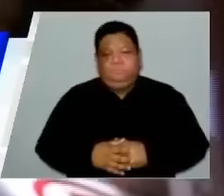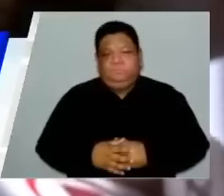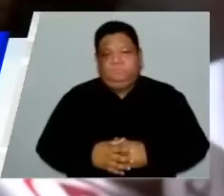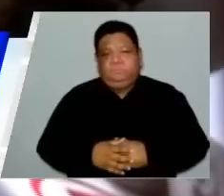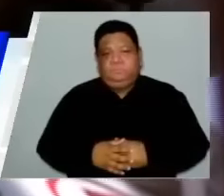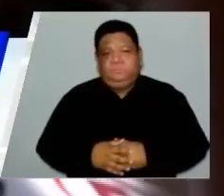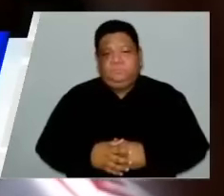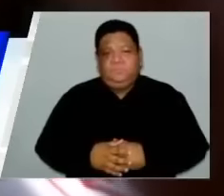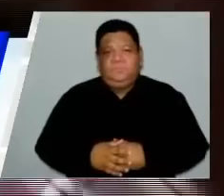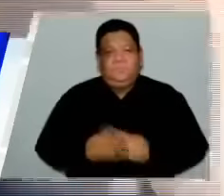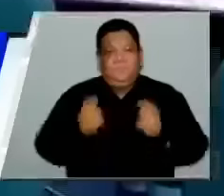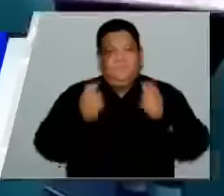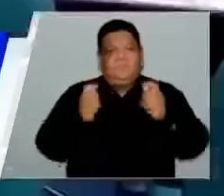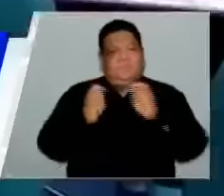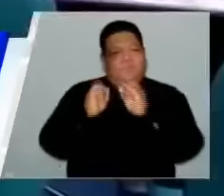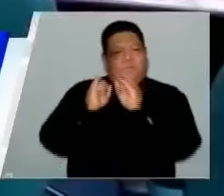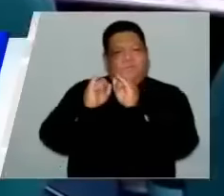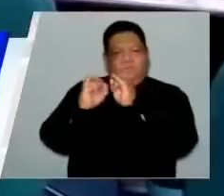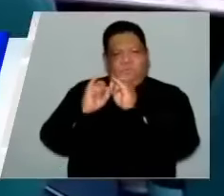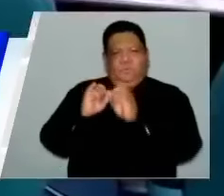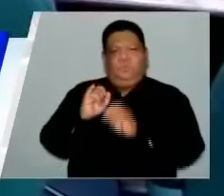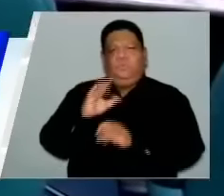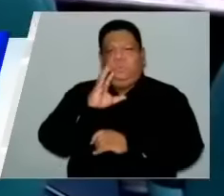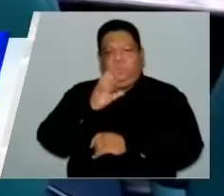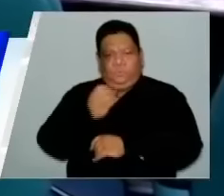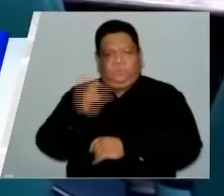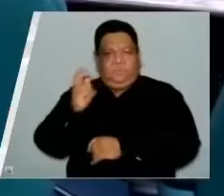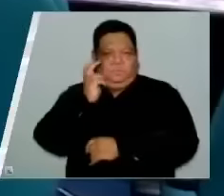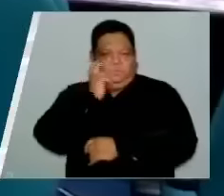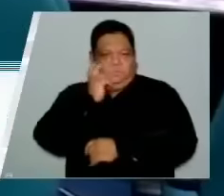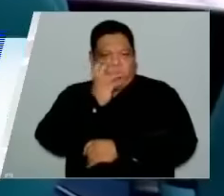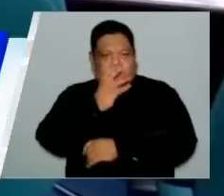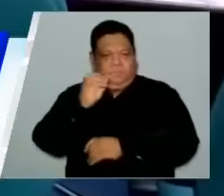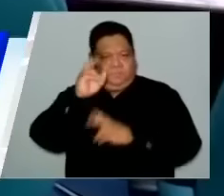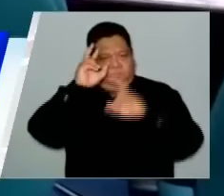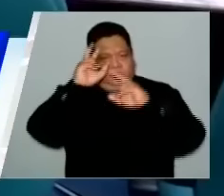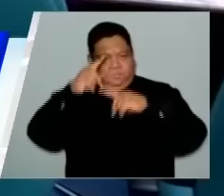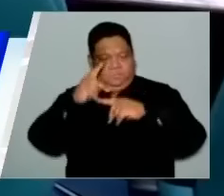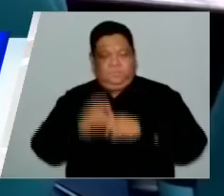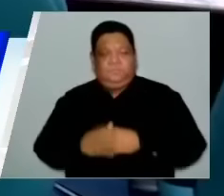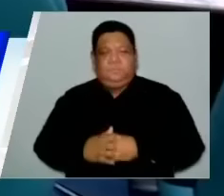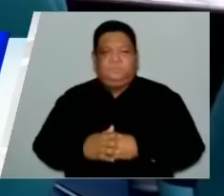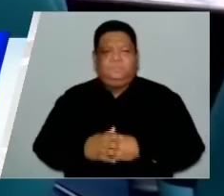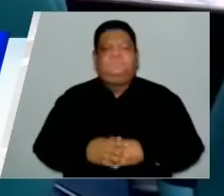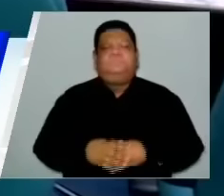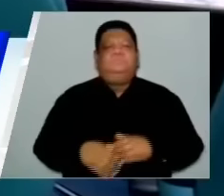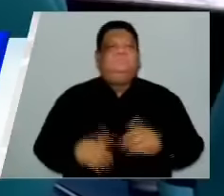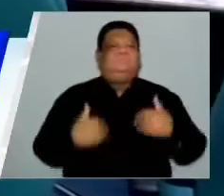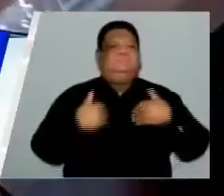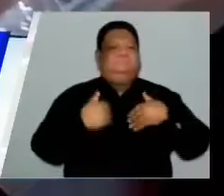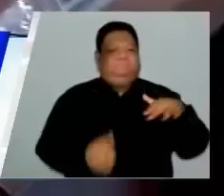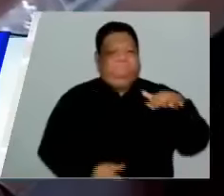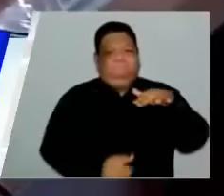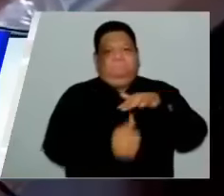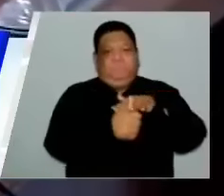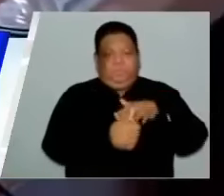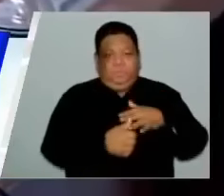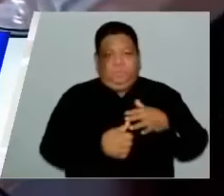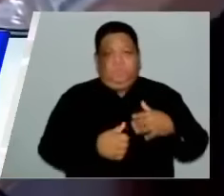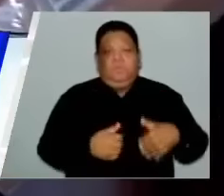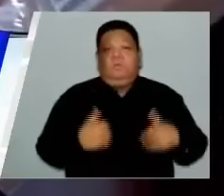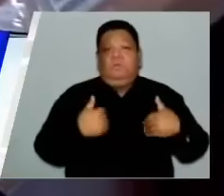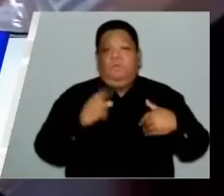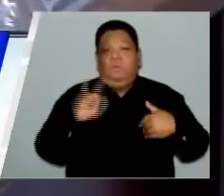Pangulo at ng Vice President. Naungkat din ang pagbabanta umano sa ilang dating miyembro na tumetestigo ngayon sa Senado laban kay